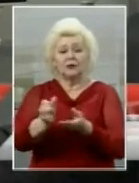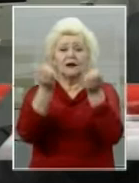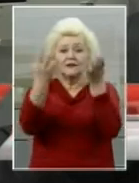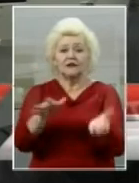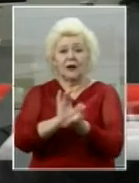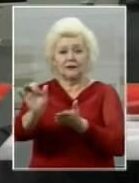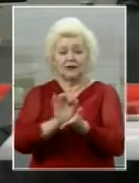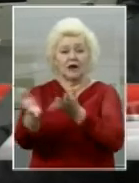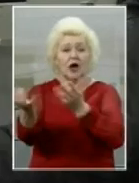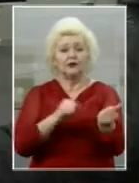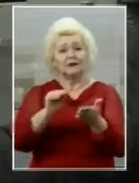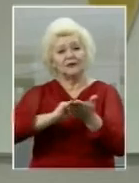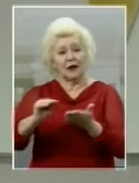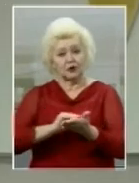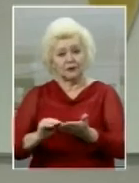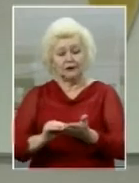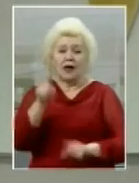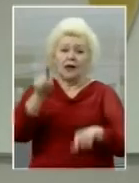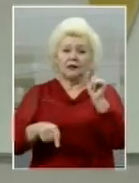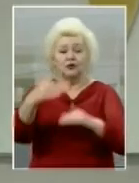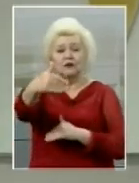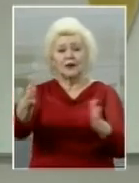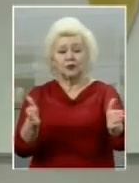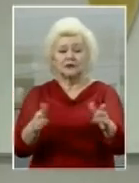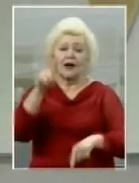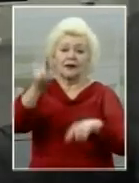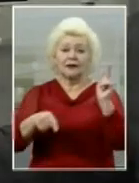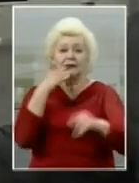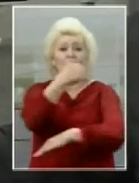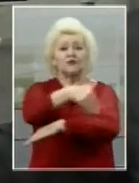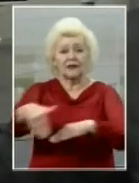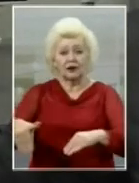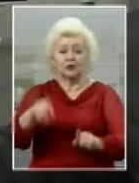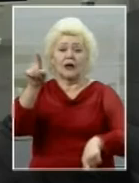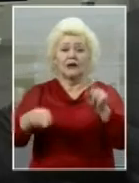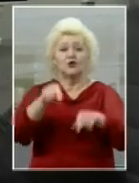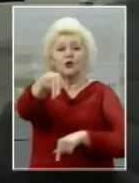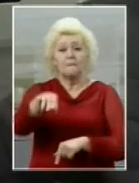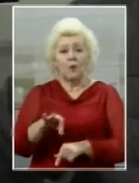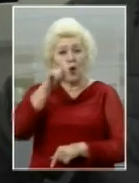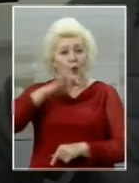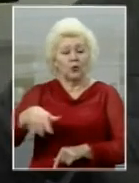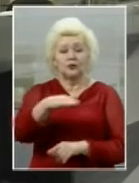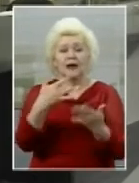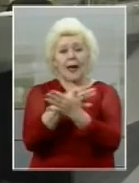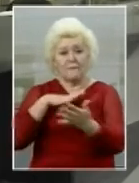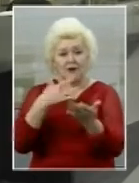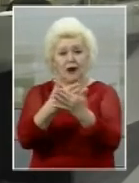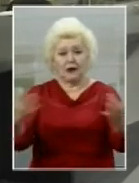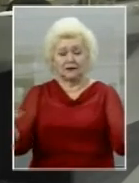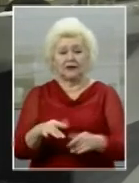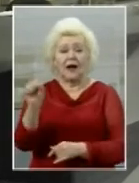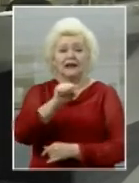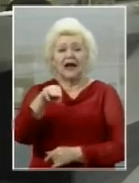Звичайна відправка і отримання кореспонденції. Іноді посилки, іноді за кордон, іноді по Україні. Бувають різні. Пані